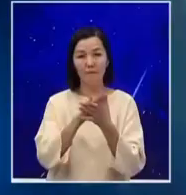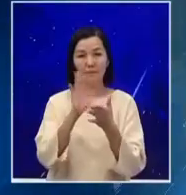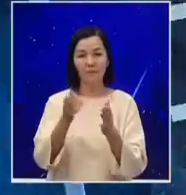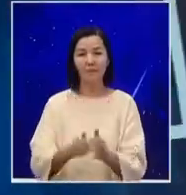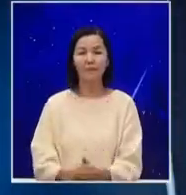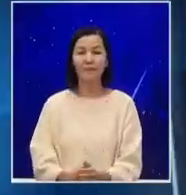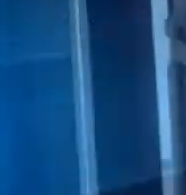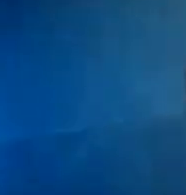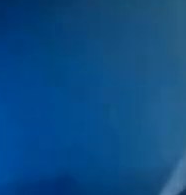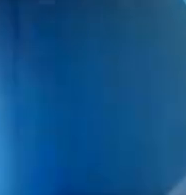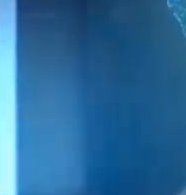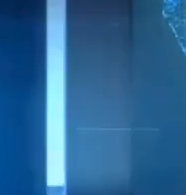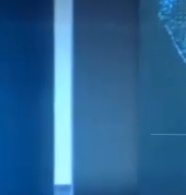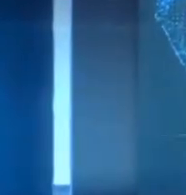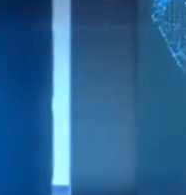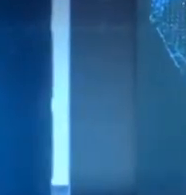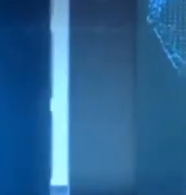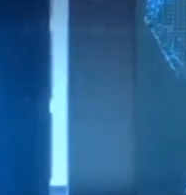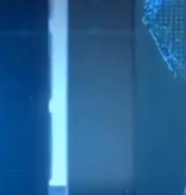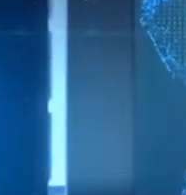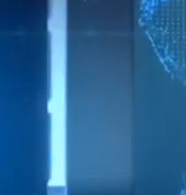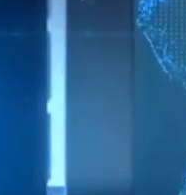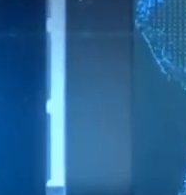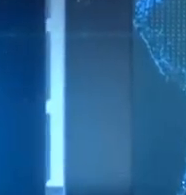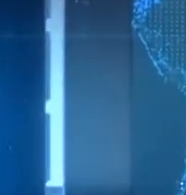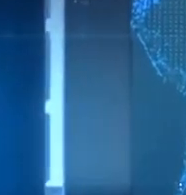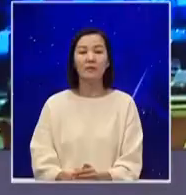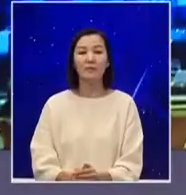Қыдырбайқызы, Абзал Нүсіп, Жетісу телеарнасы.